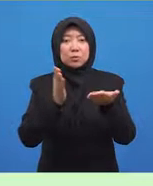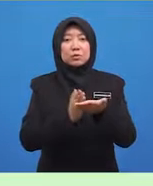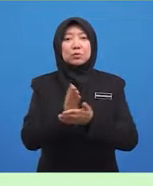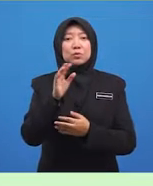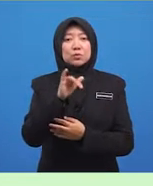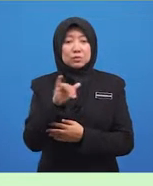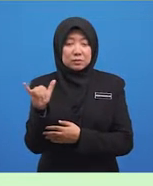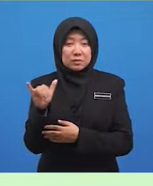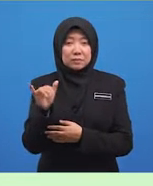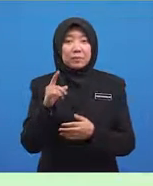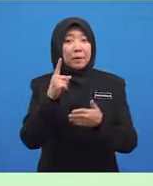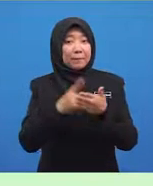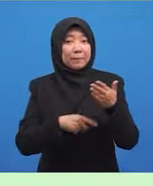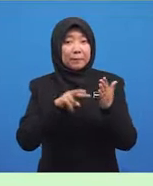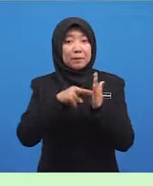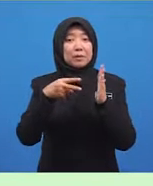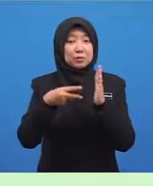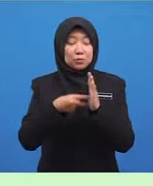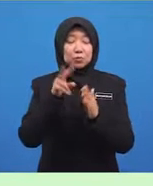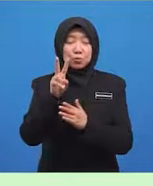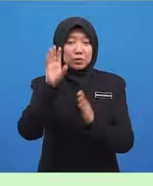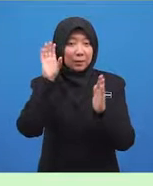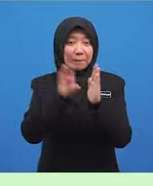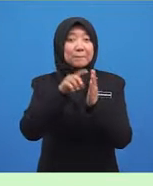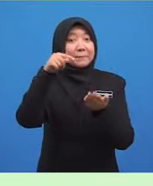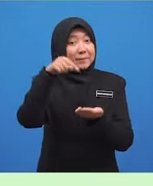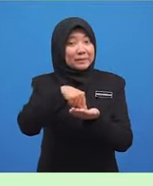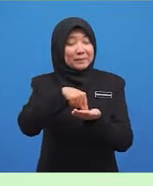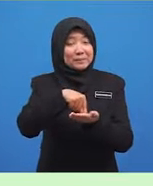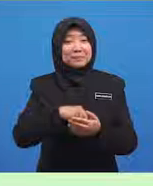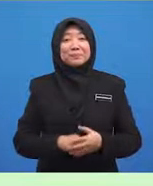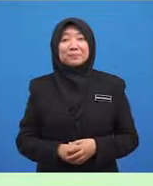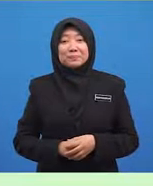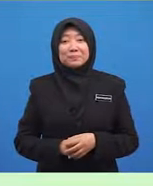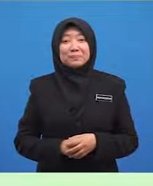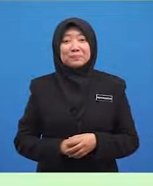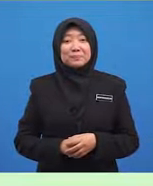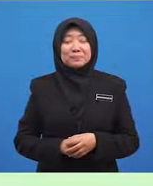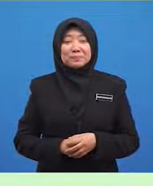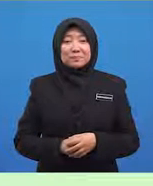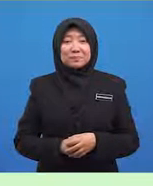seterusnya. Apakah maksud dua gambar ini?